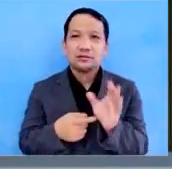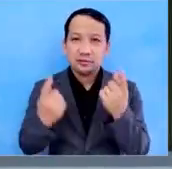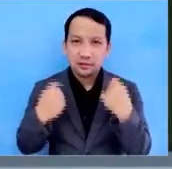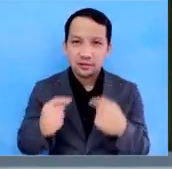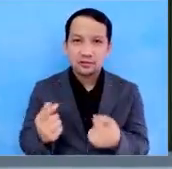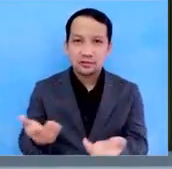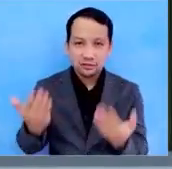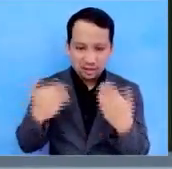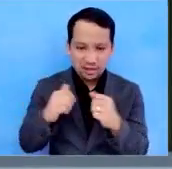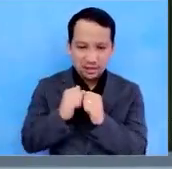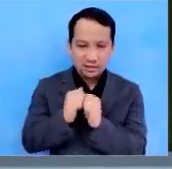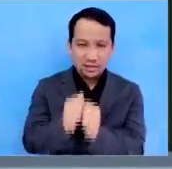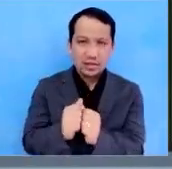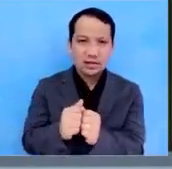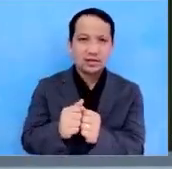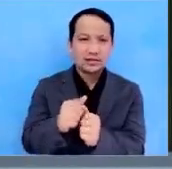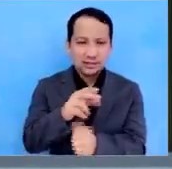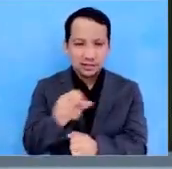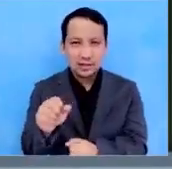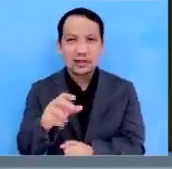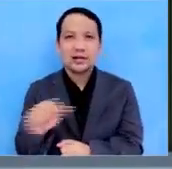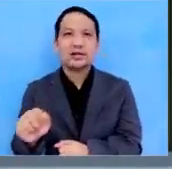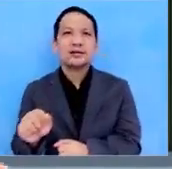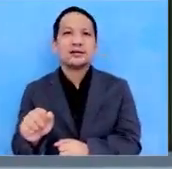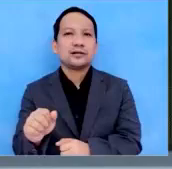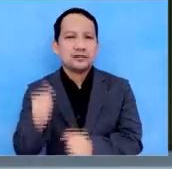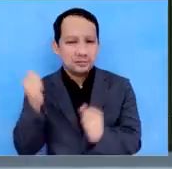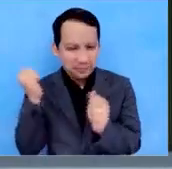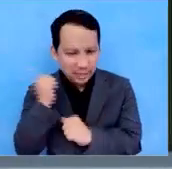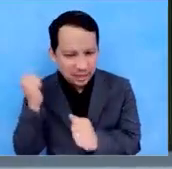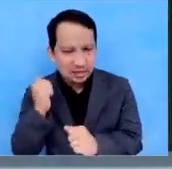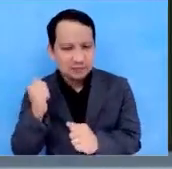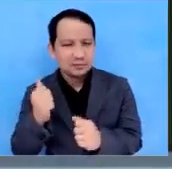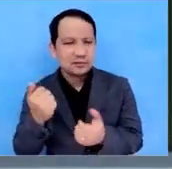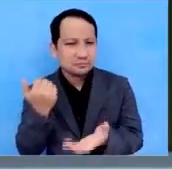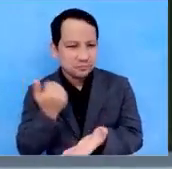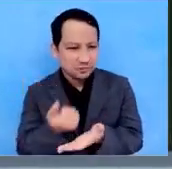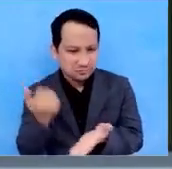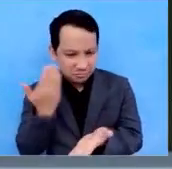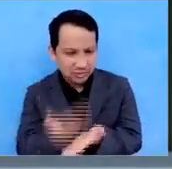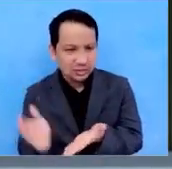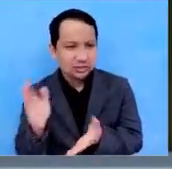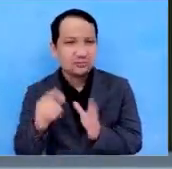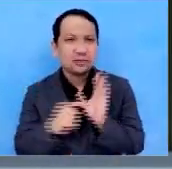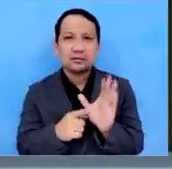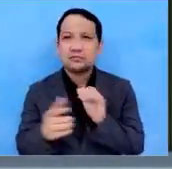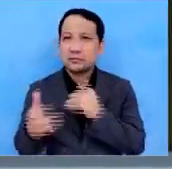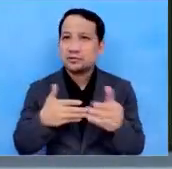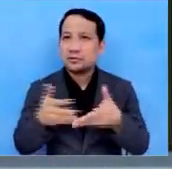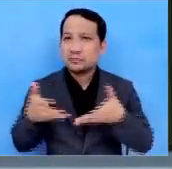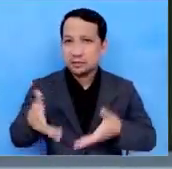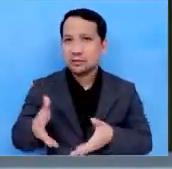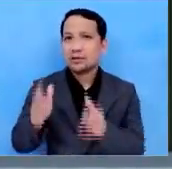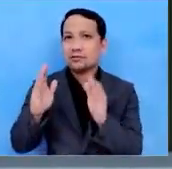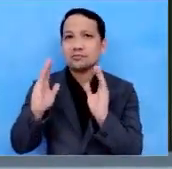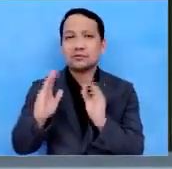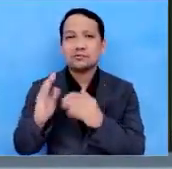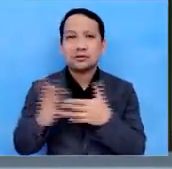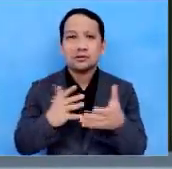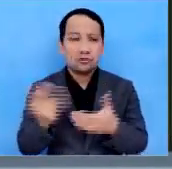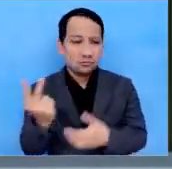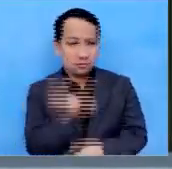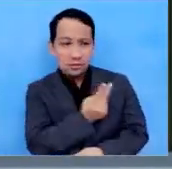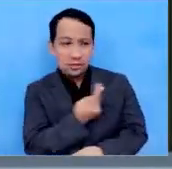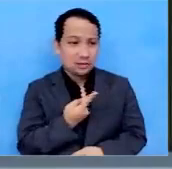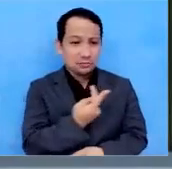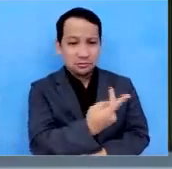sa sana. Sayang naman kung di natin pagbibigyan kung pareho